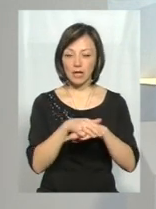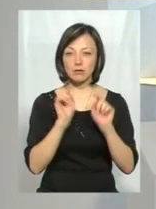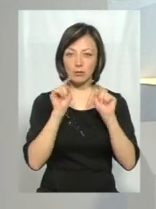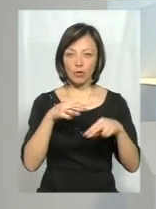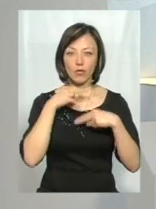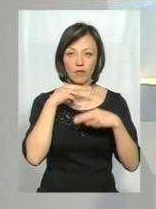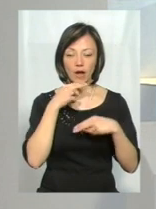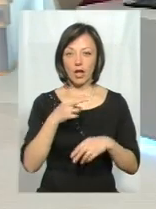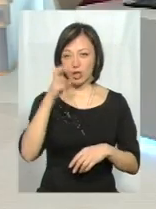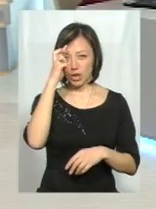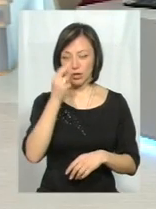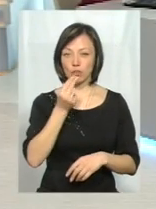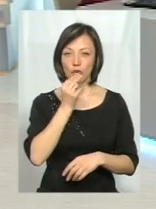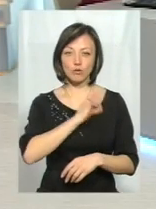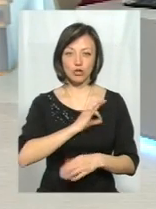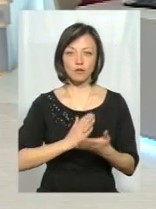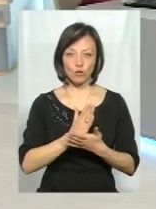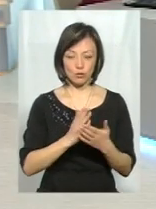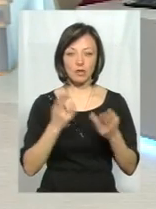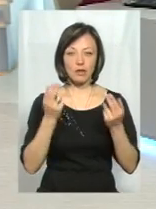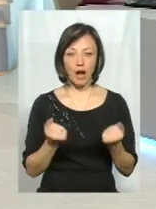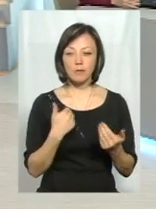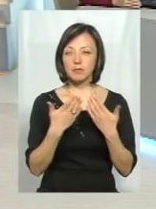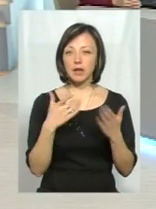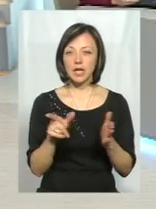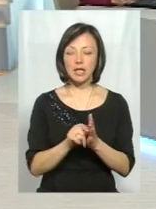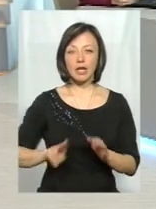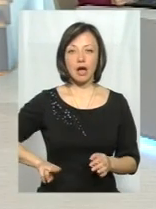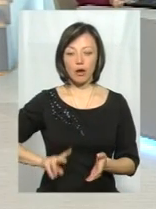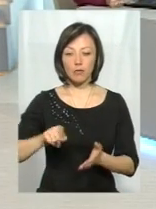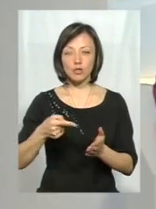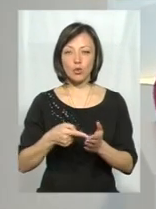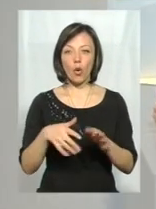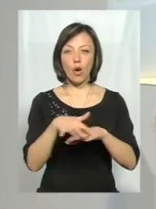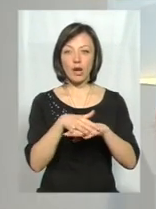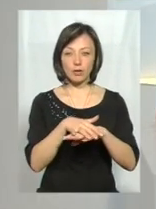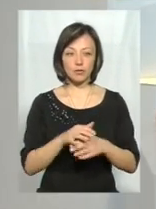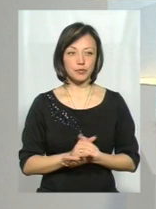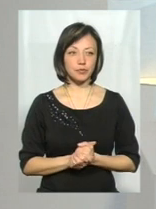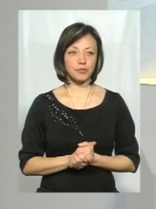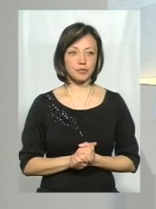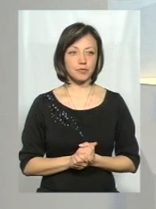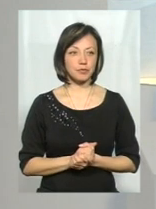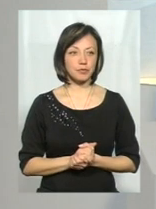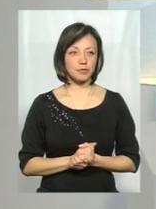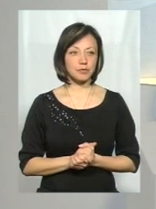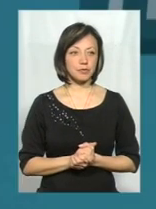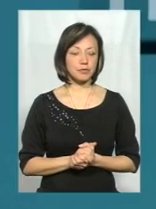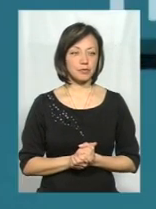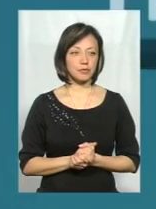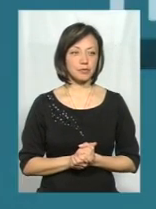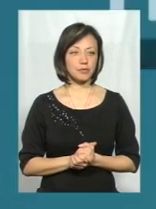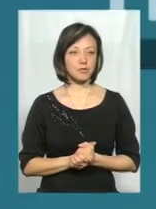зору Держпродспоживслужби, так? І ми поспілкувалися з директором міського комунального ринку Володимиром Чекманом. Давайте послухаємо.